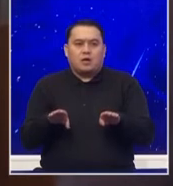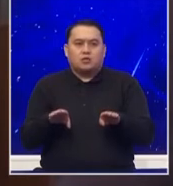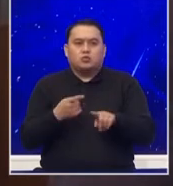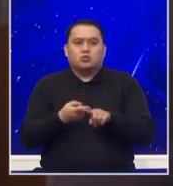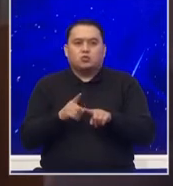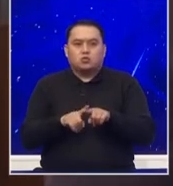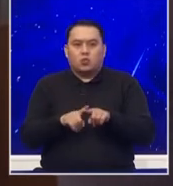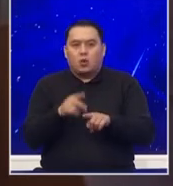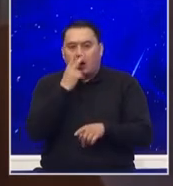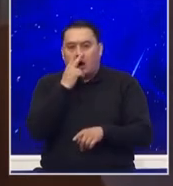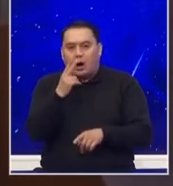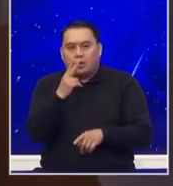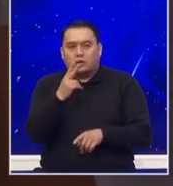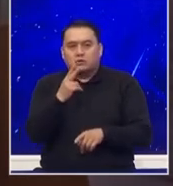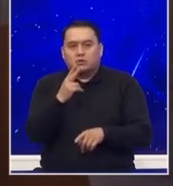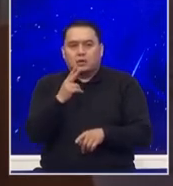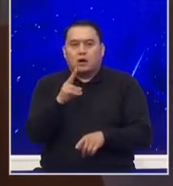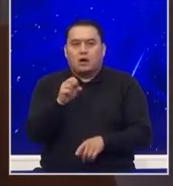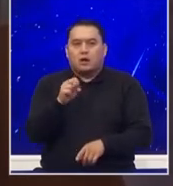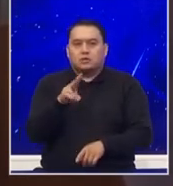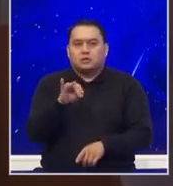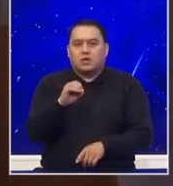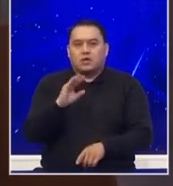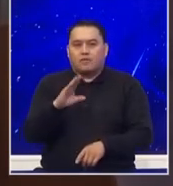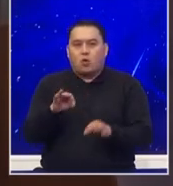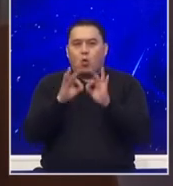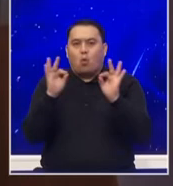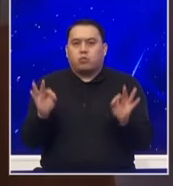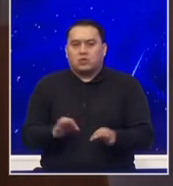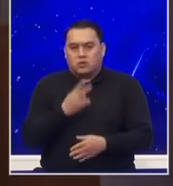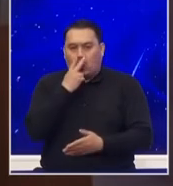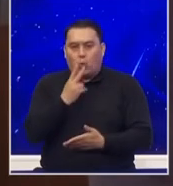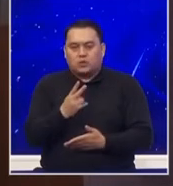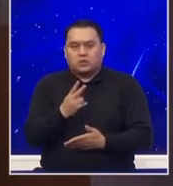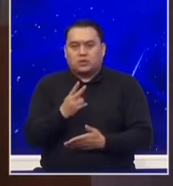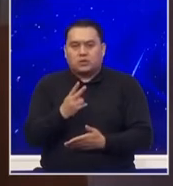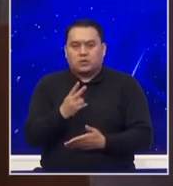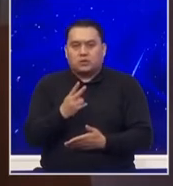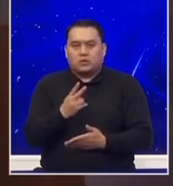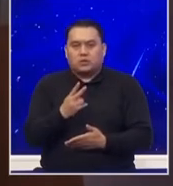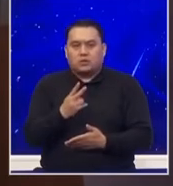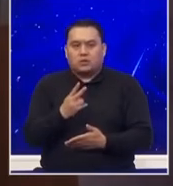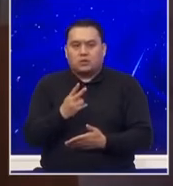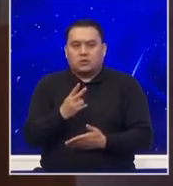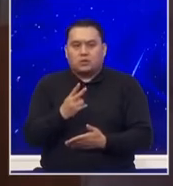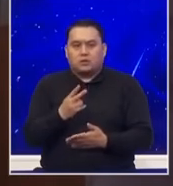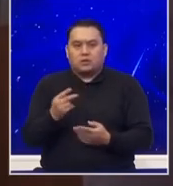деген қарайсызда, мынау Қастеевтің нағыз сол образға келгендігін көресіз. Бұл қарасаңыздар, қалай